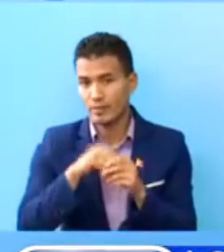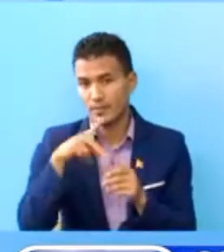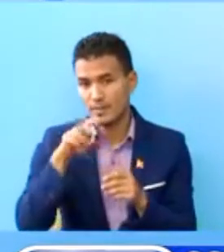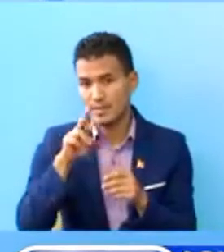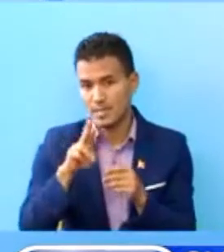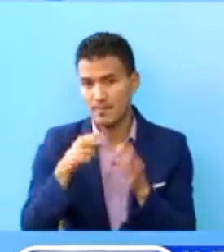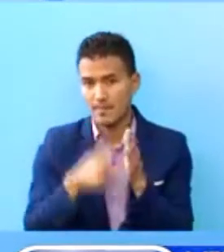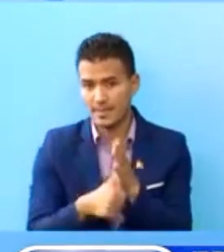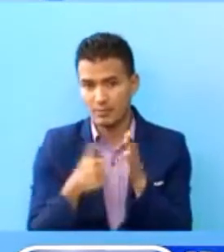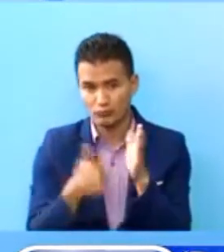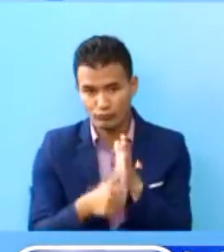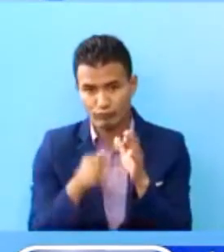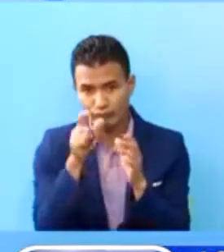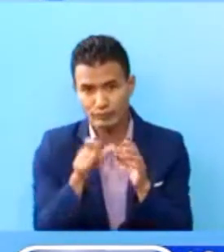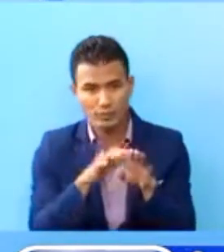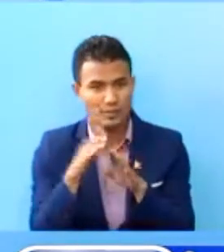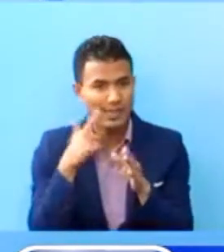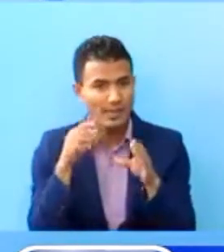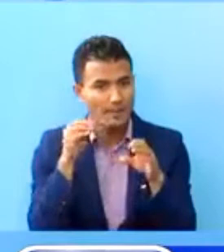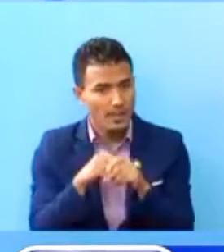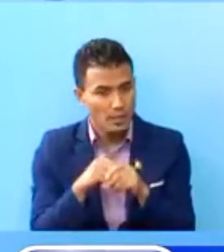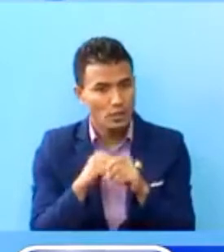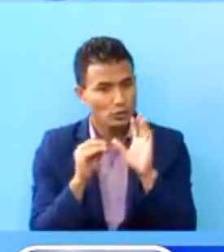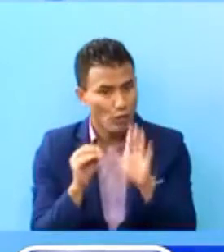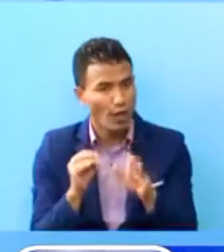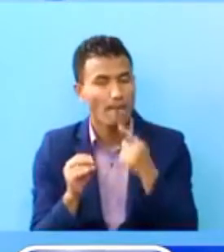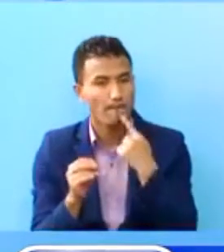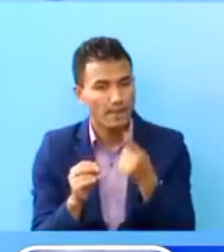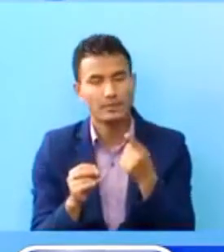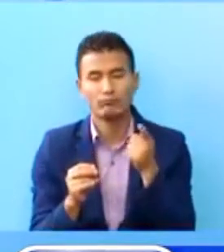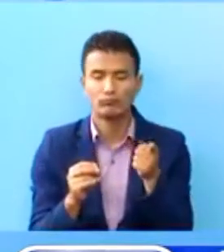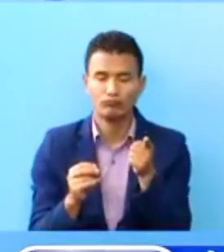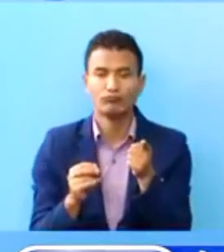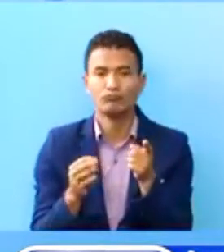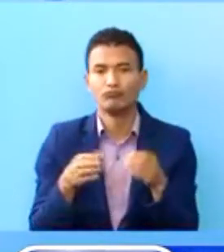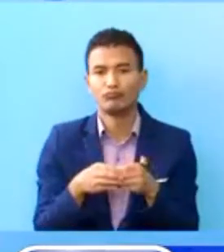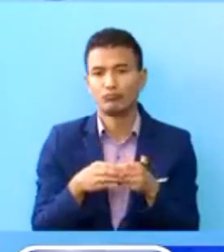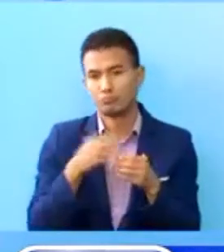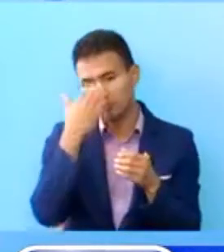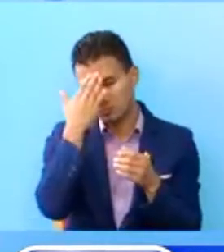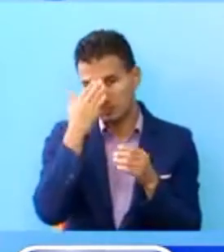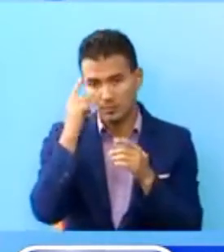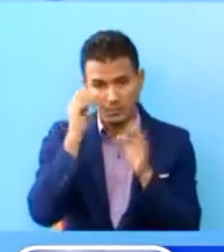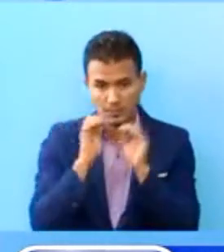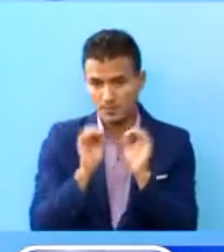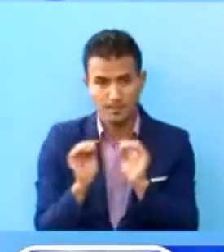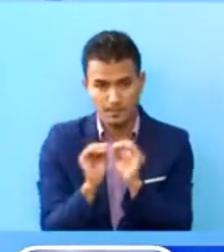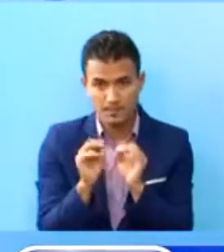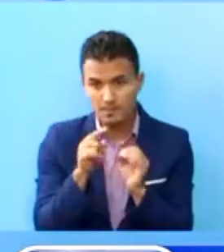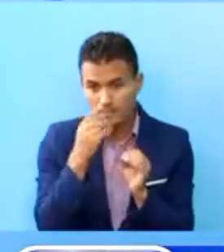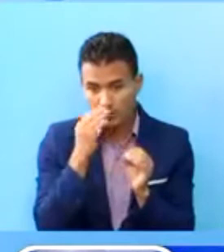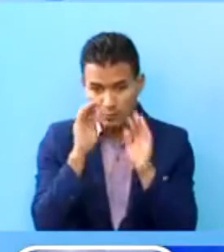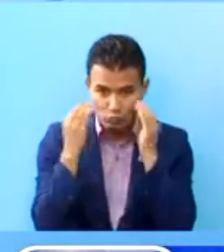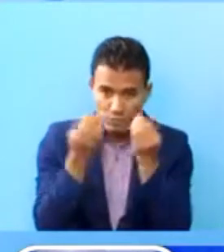आरटिपिसिआर मात्रै गरेर आएका व्यक्तिहरू 7 दिनभित्र गरेर आएका व्यक्तिहरू छन् भने उहाँहरू त्यो संक्रमण हुने सम्भावना हुने थिएन, त्यसो भएर